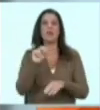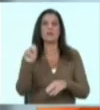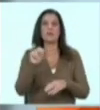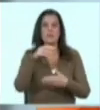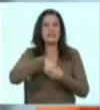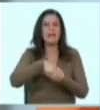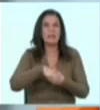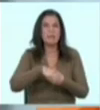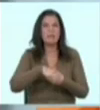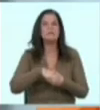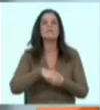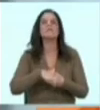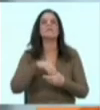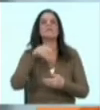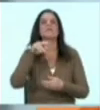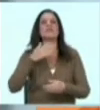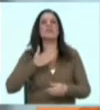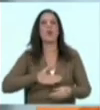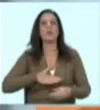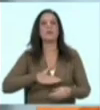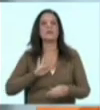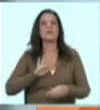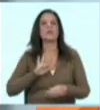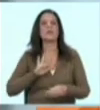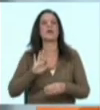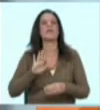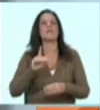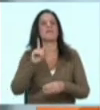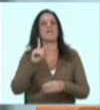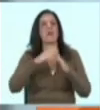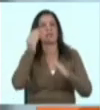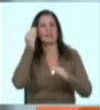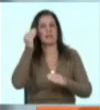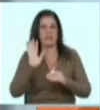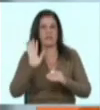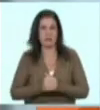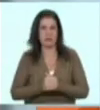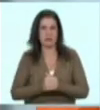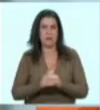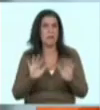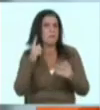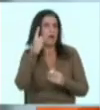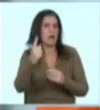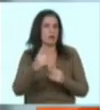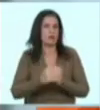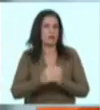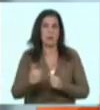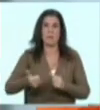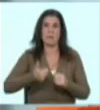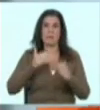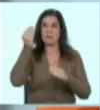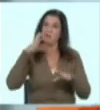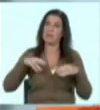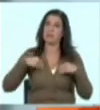הספר. אני עובר אגב תוך כדי על ההסכם, אני לא רואה סעיף כזה. אז תחפש אותו היטב. כן. יעלה על הדעת שמנהל בית ספר יסכים שיכניסו לו תכנים בלי שהוא